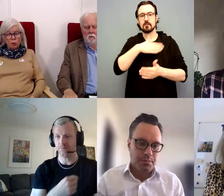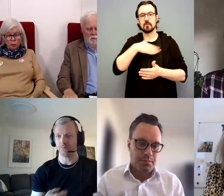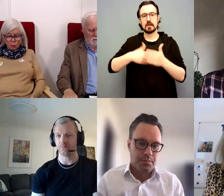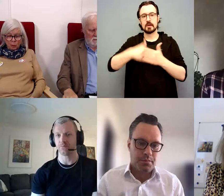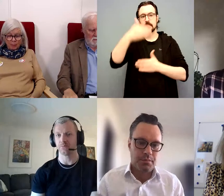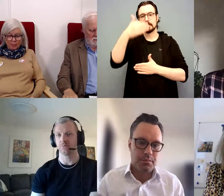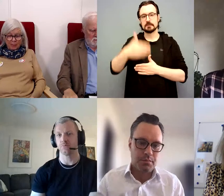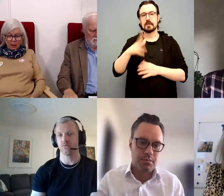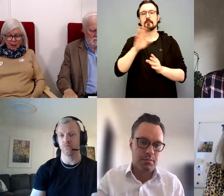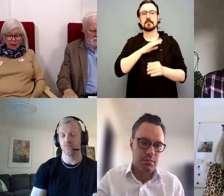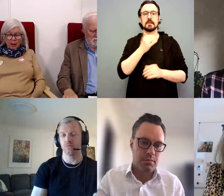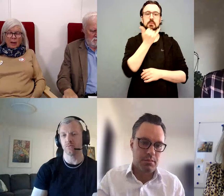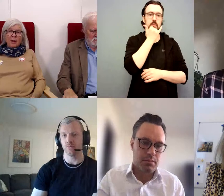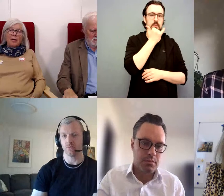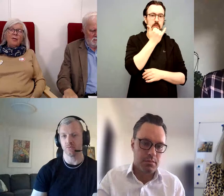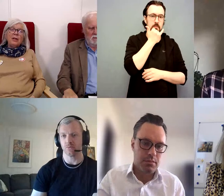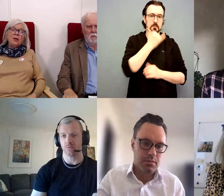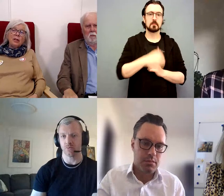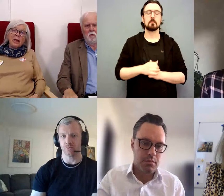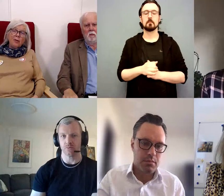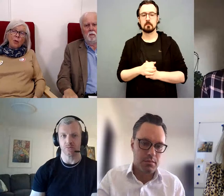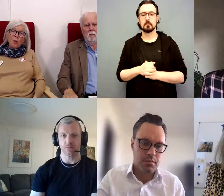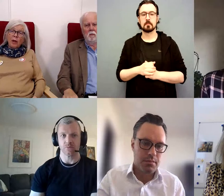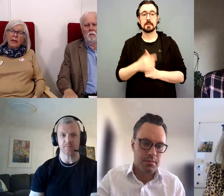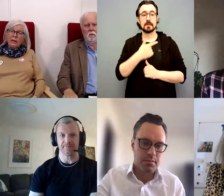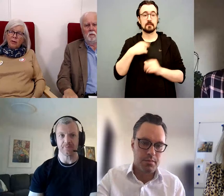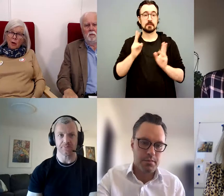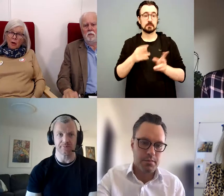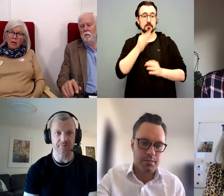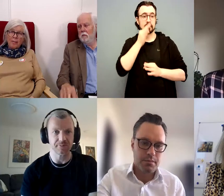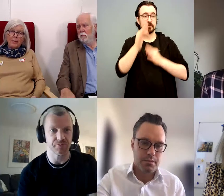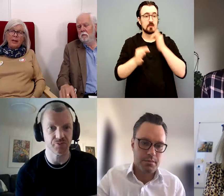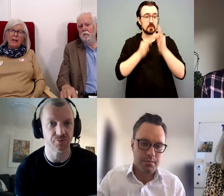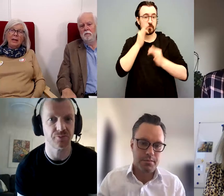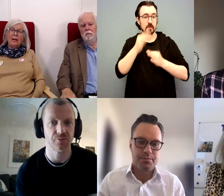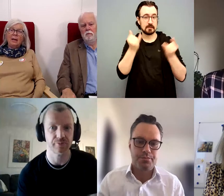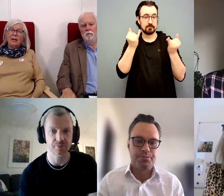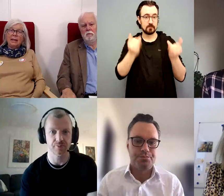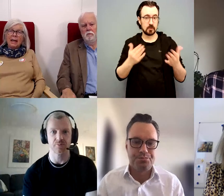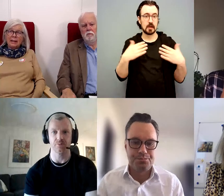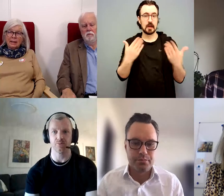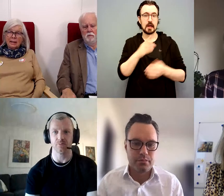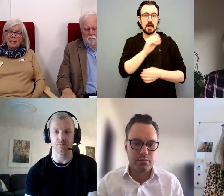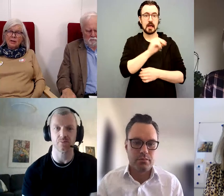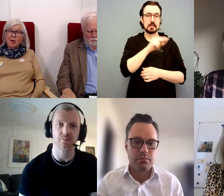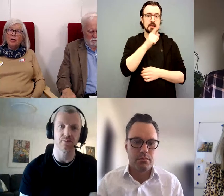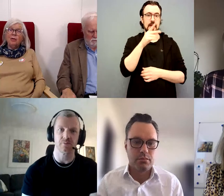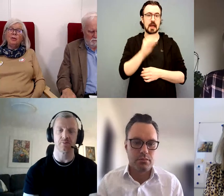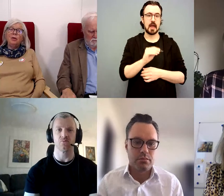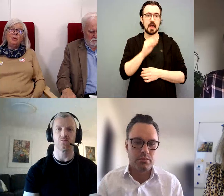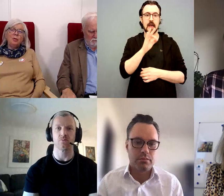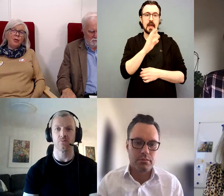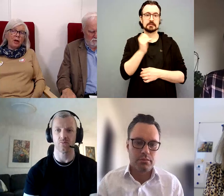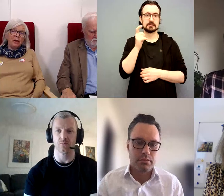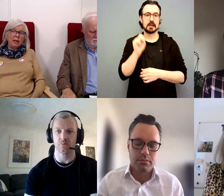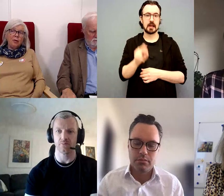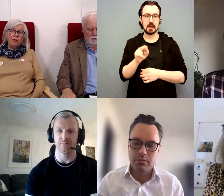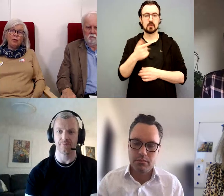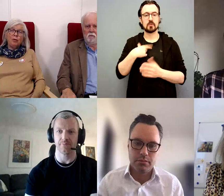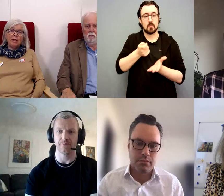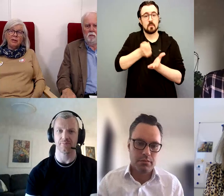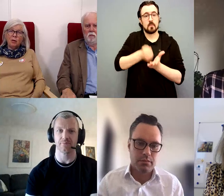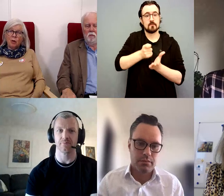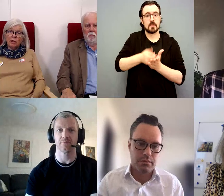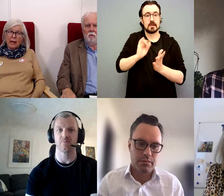finns på YouTube. Vi som ställer frågorna idag är Annika Hessler heter jag och jag är ordförande